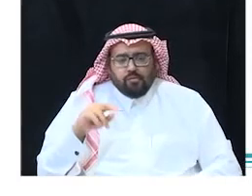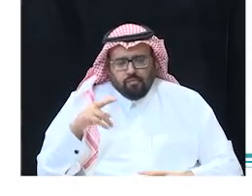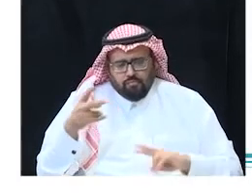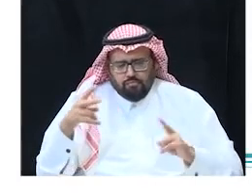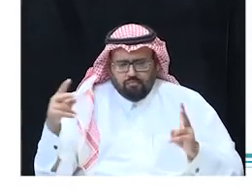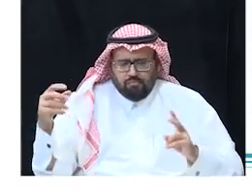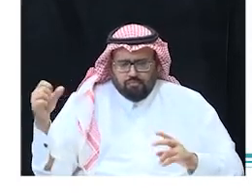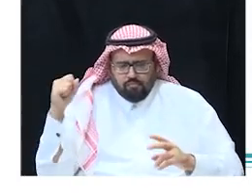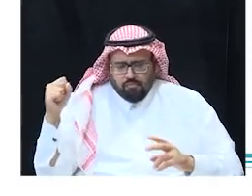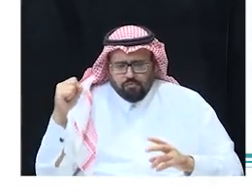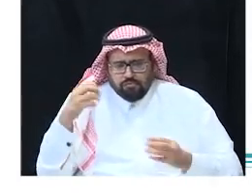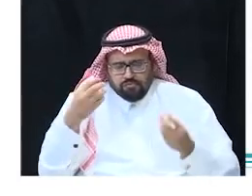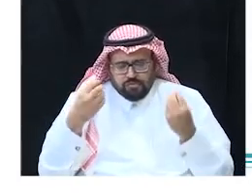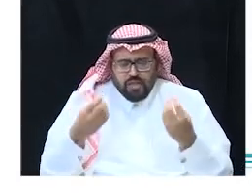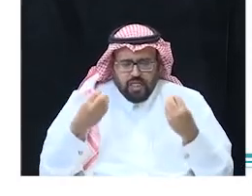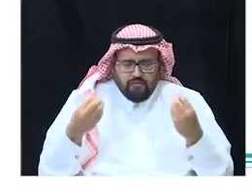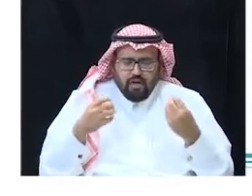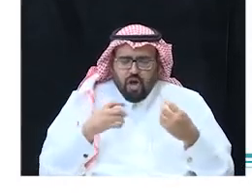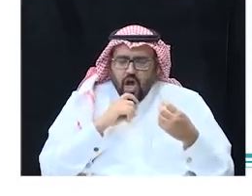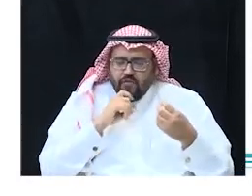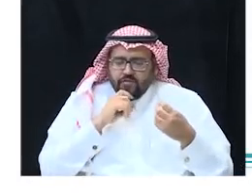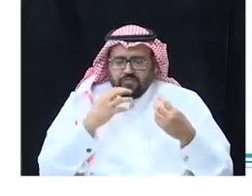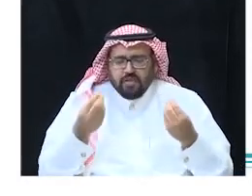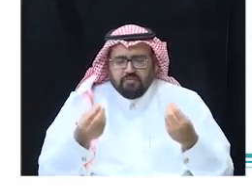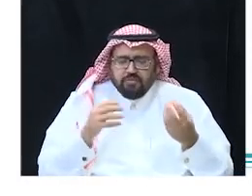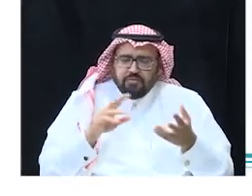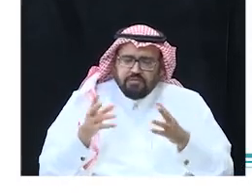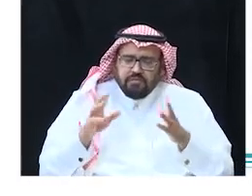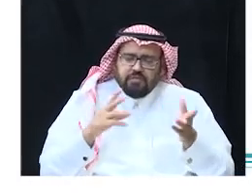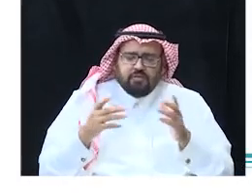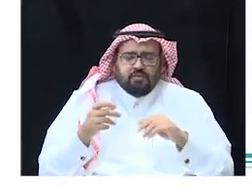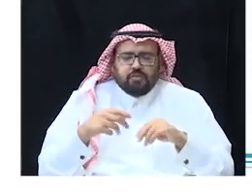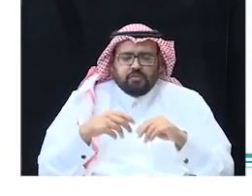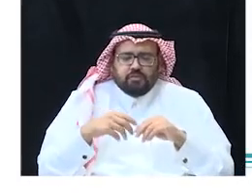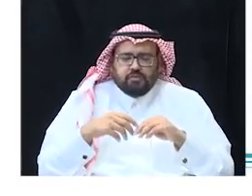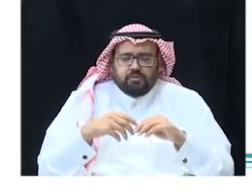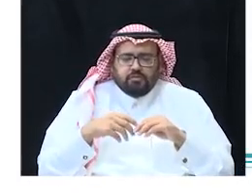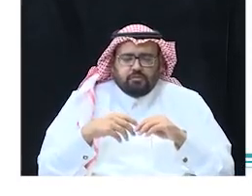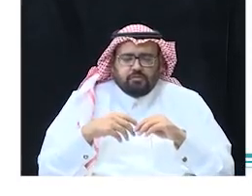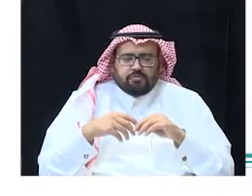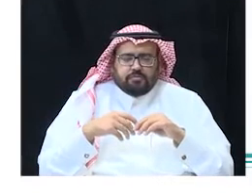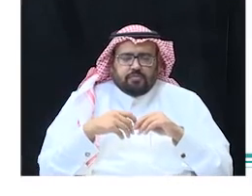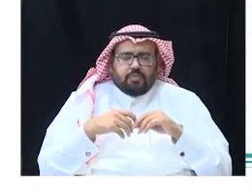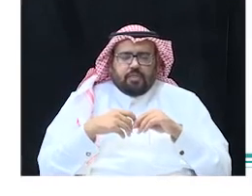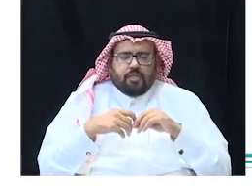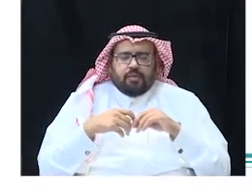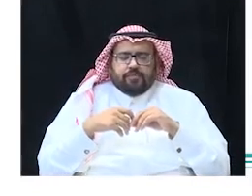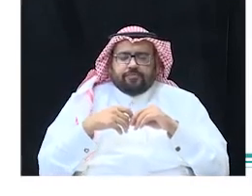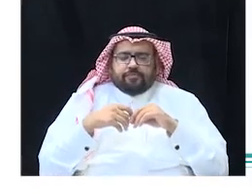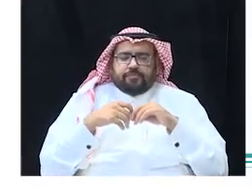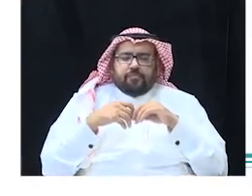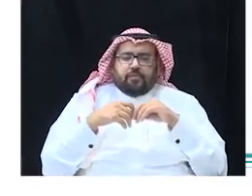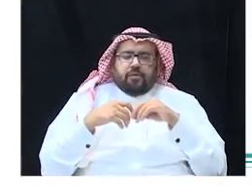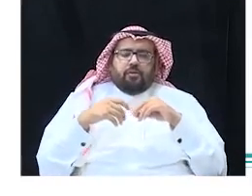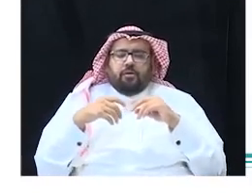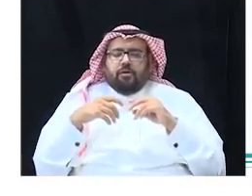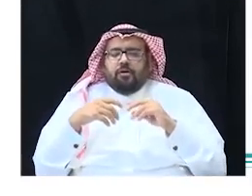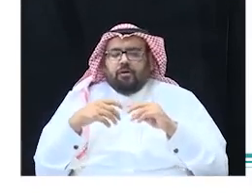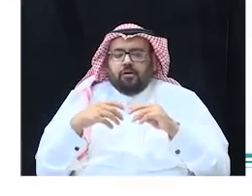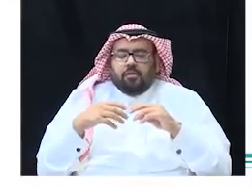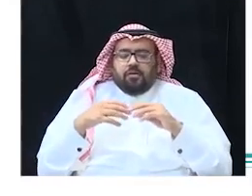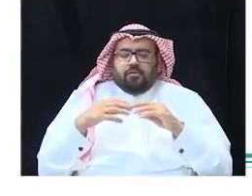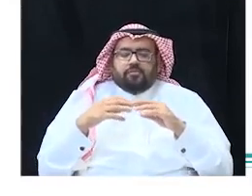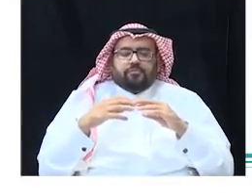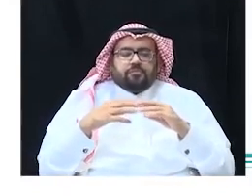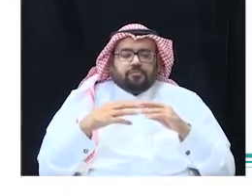تختلف المغناطيسات في قوتها، بعض المغناطيس قوي، بعض المغناطيسات قوتها قليلة أو ضعيفة.